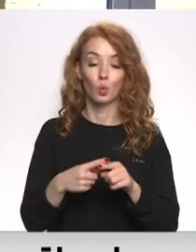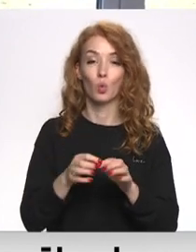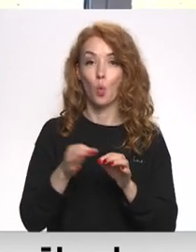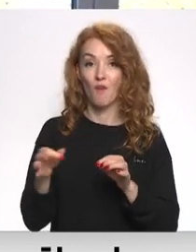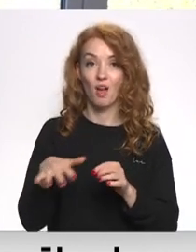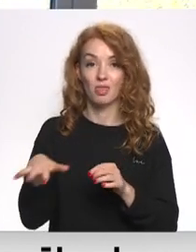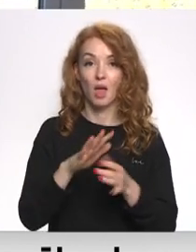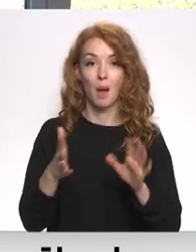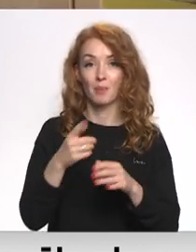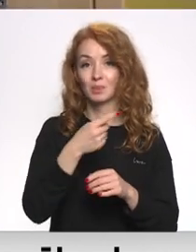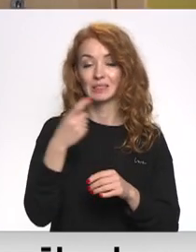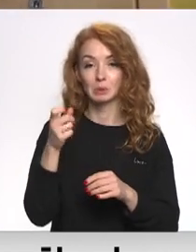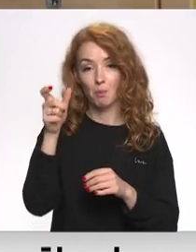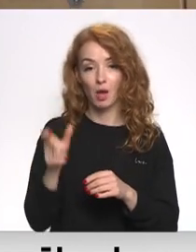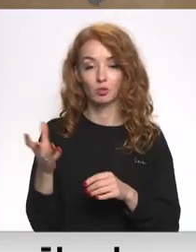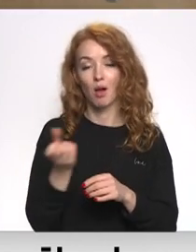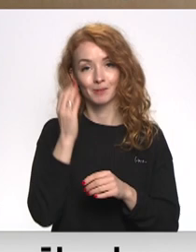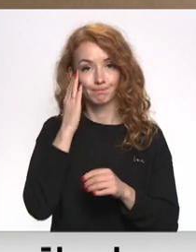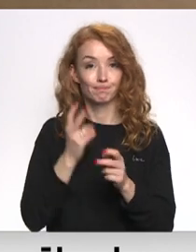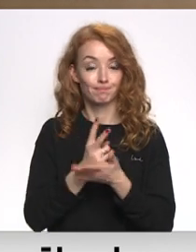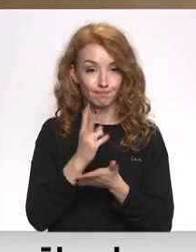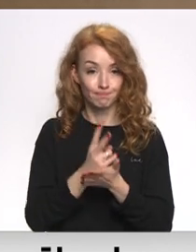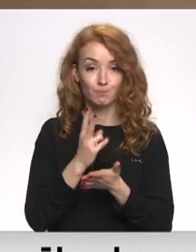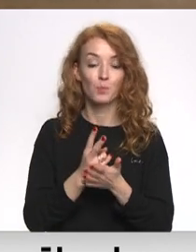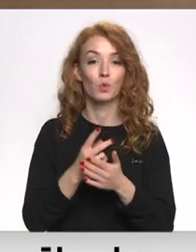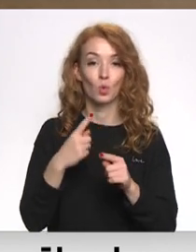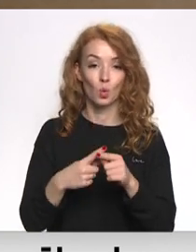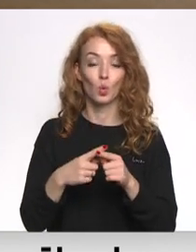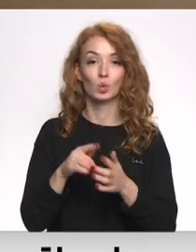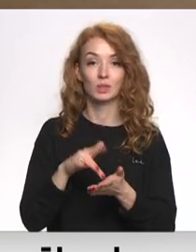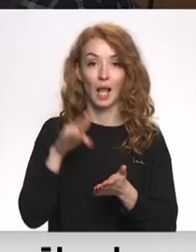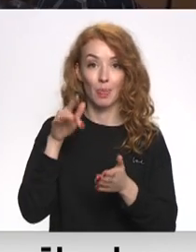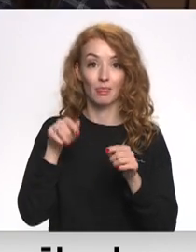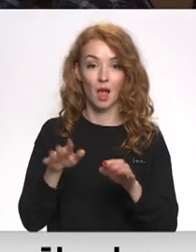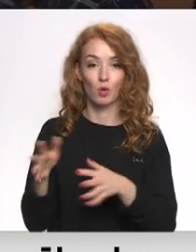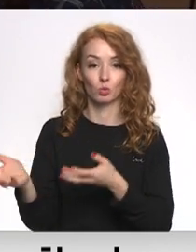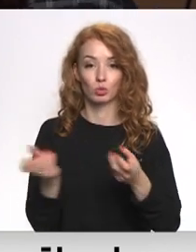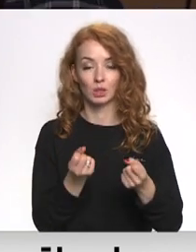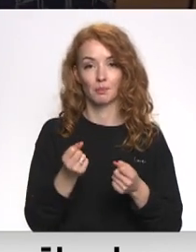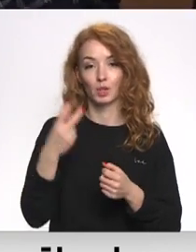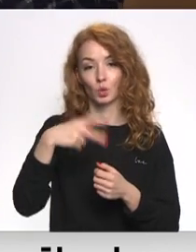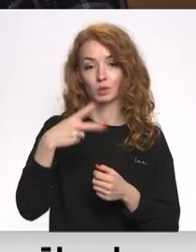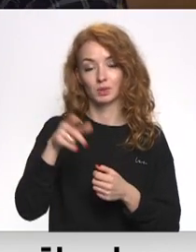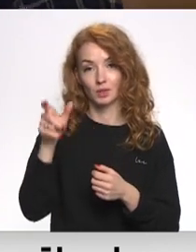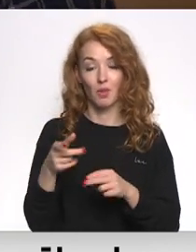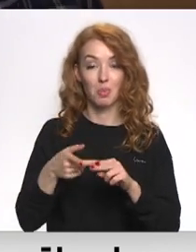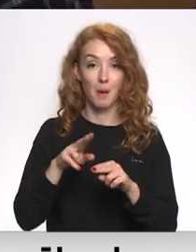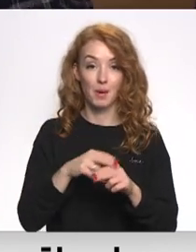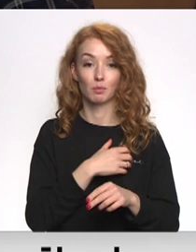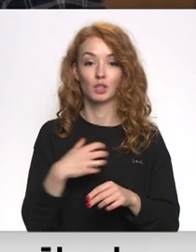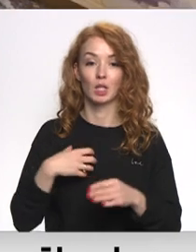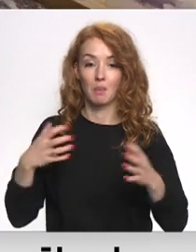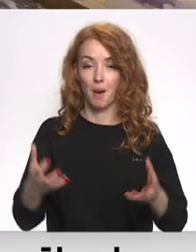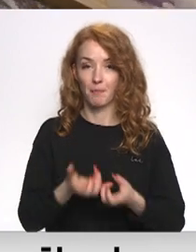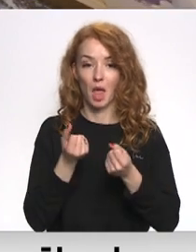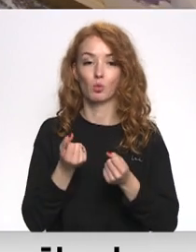novadā ir aptuveni 100 personu ar garīgu raksturu traucējumiem. Priekulas centrs spēs uzņemt maksimums 20, tāpēc pašvaldība